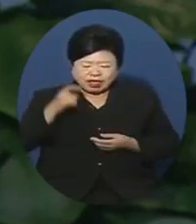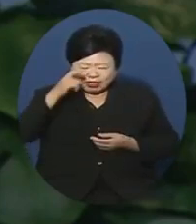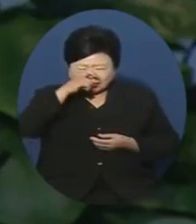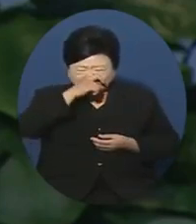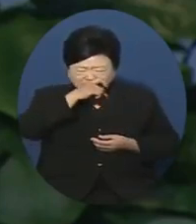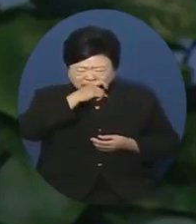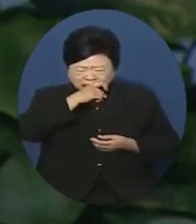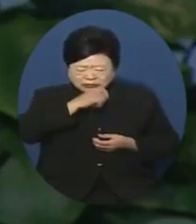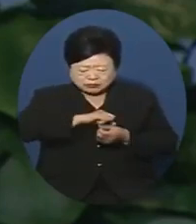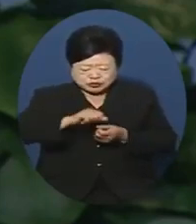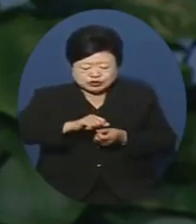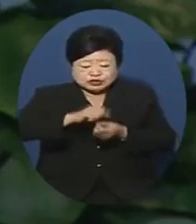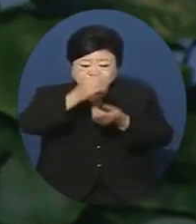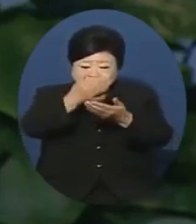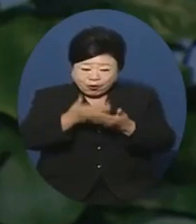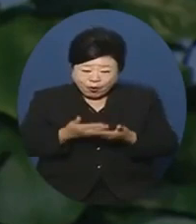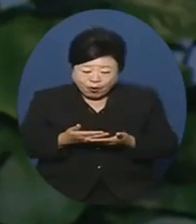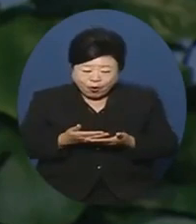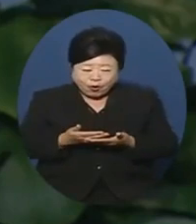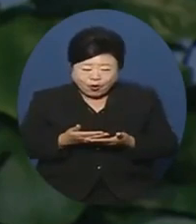더러움에서 씻음을 받지만